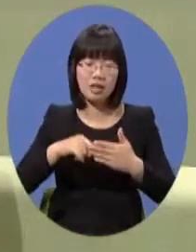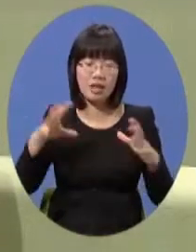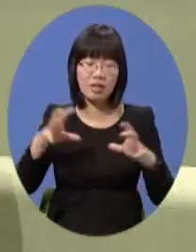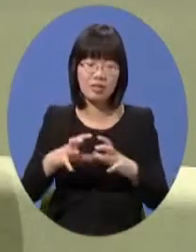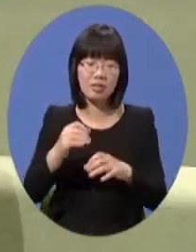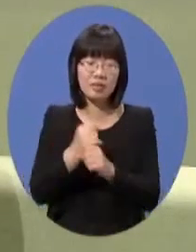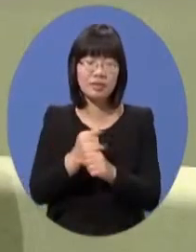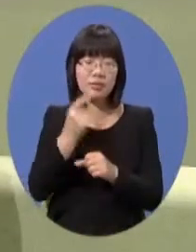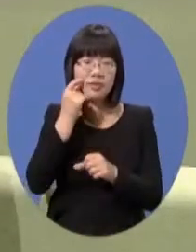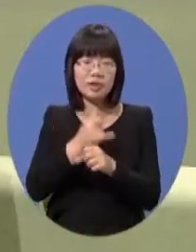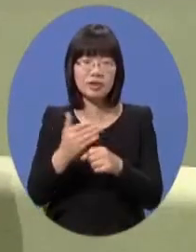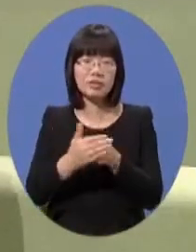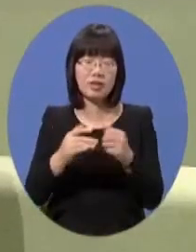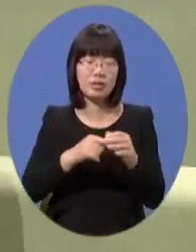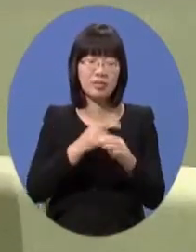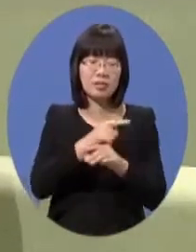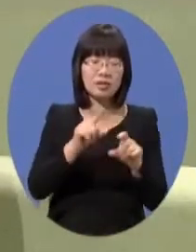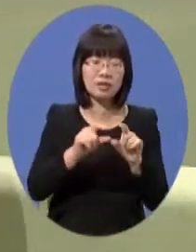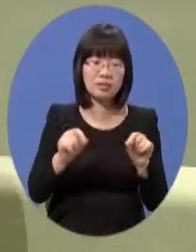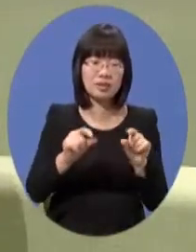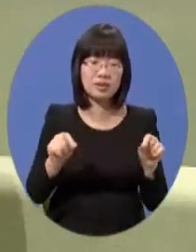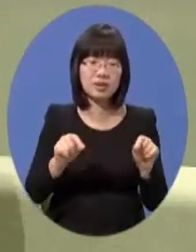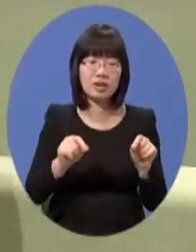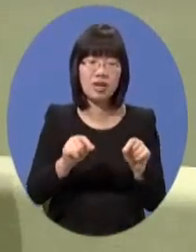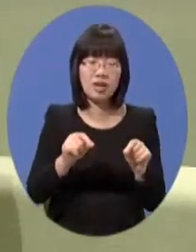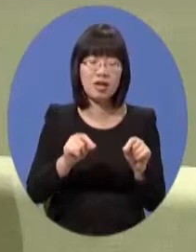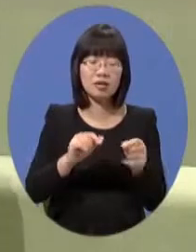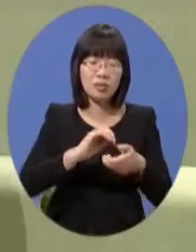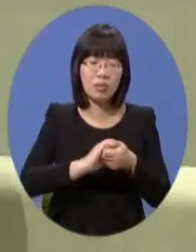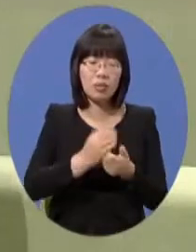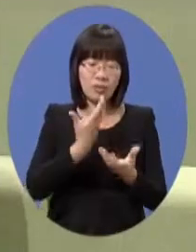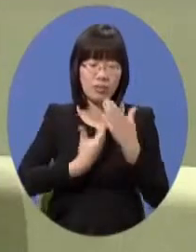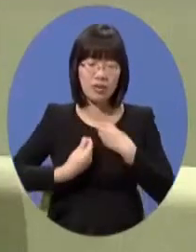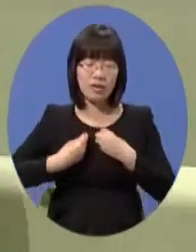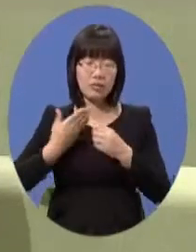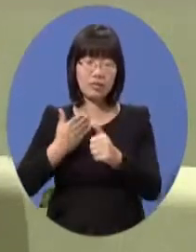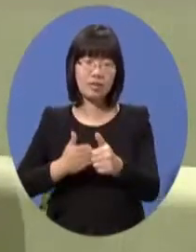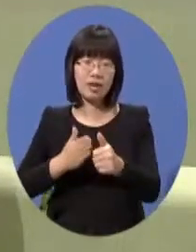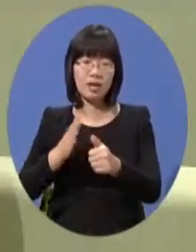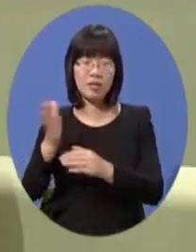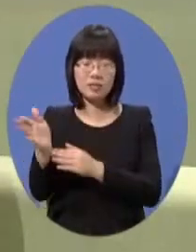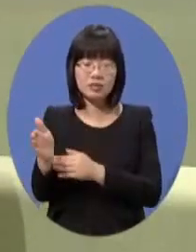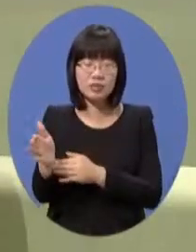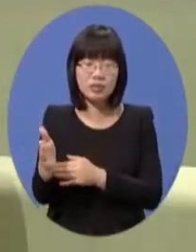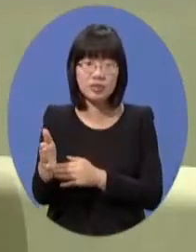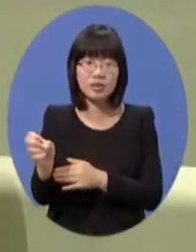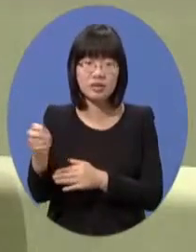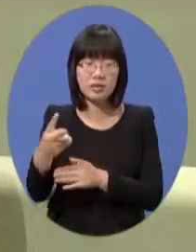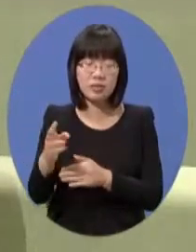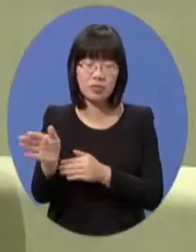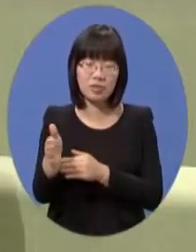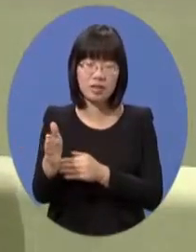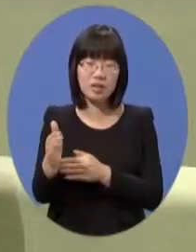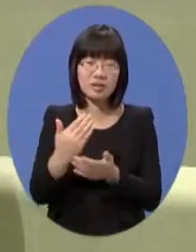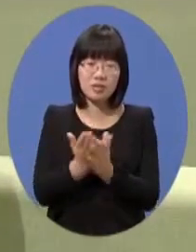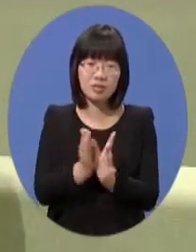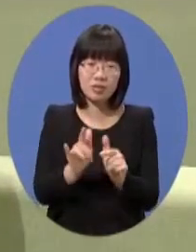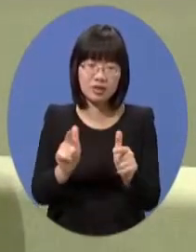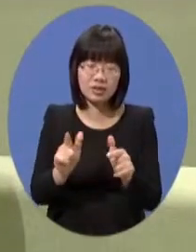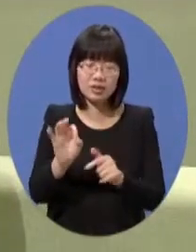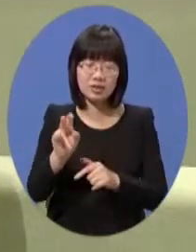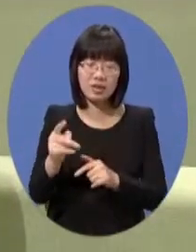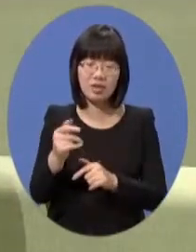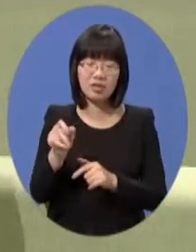없기 때문에 외부에서 음식으로 꼭 이제 섭취를 해주셔야 되는데 네. 뭐 물고기. 생선, 네, 뭐